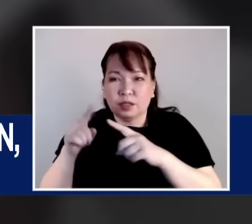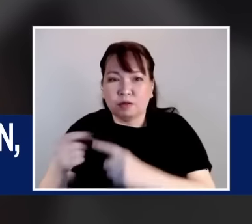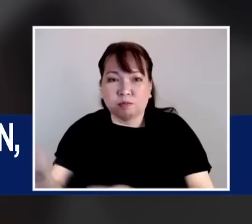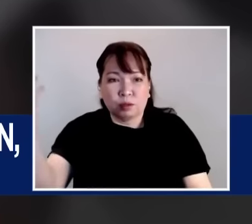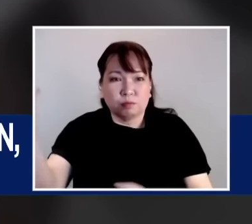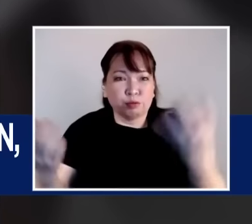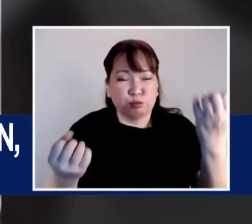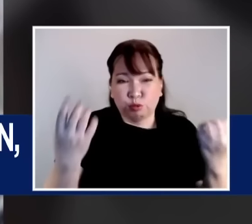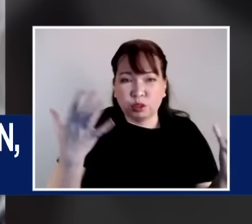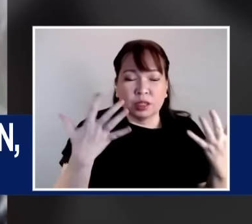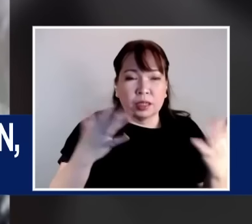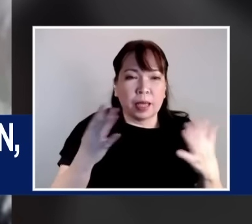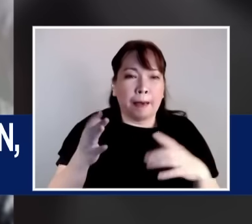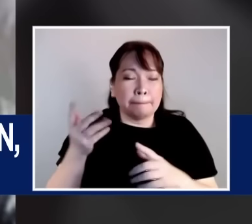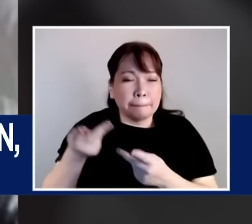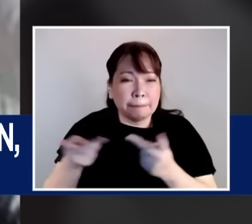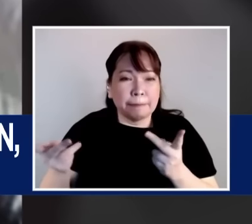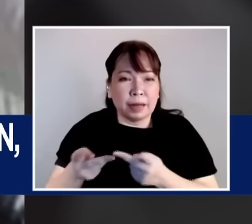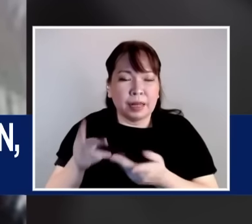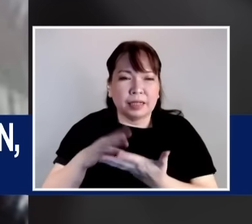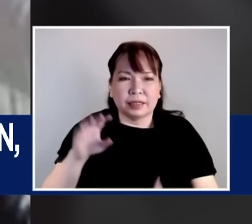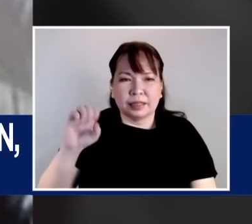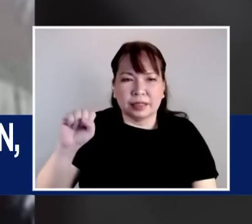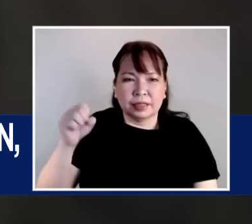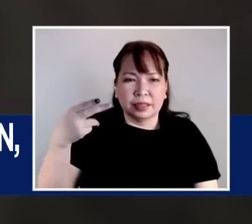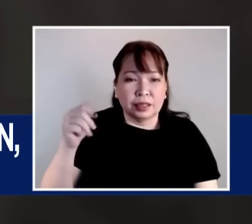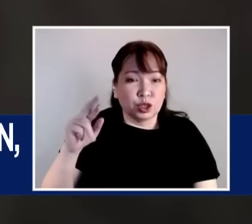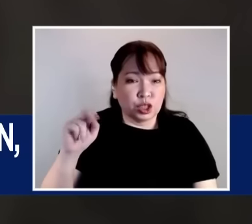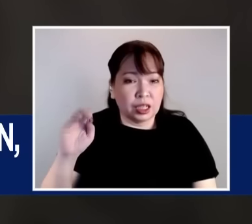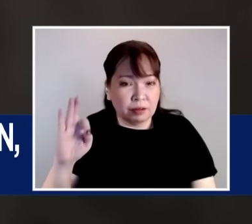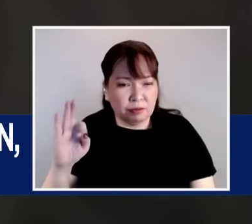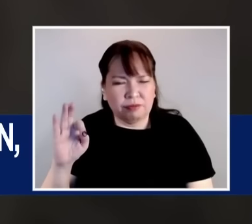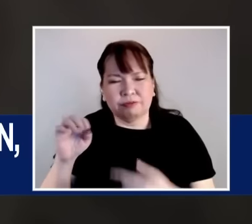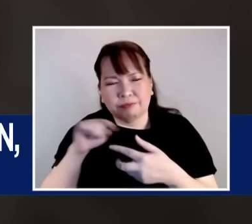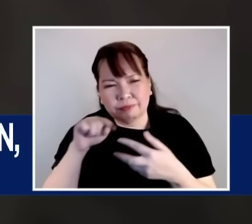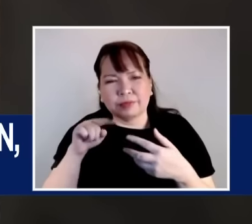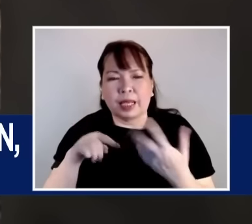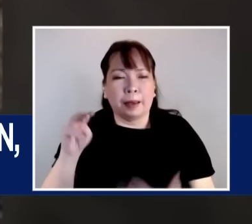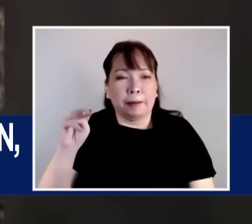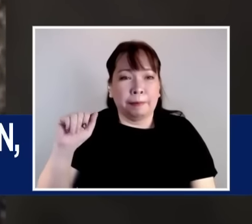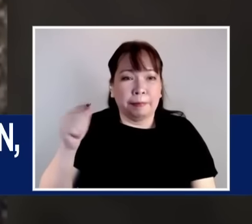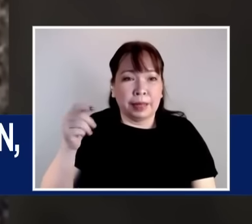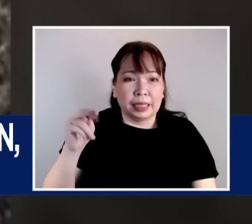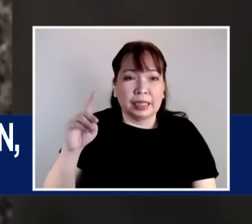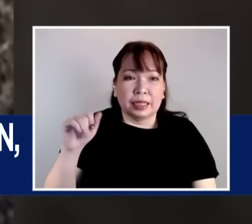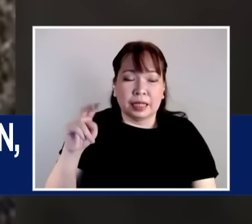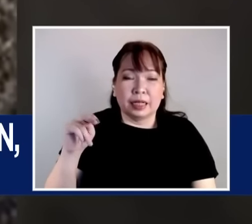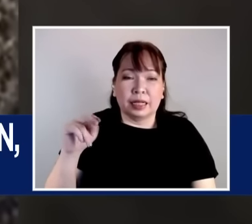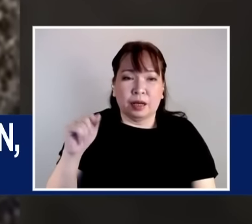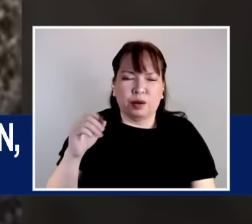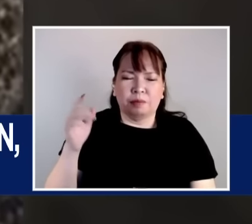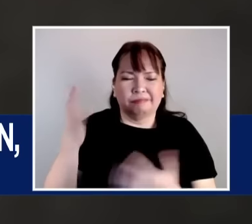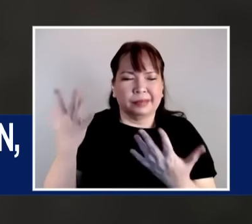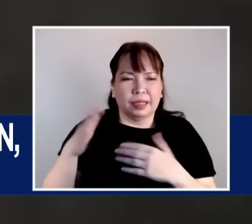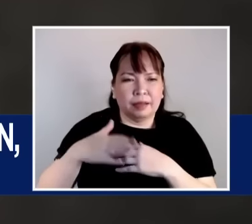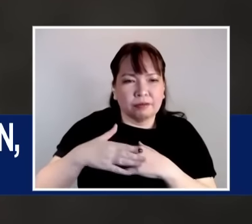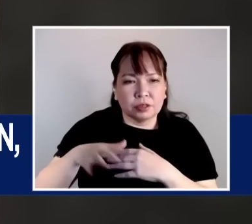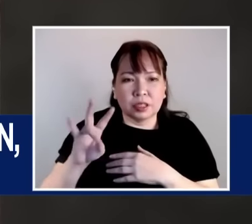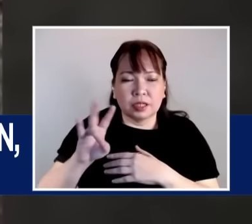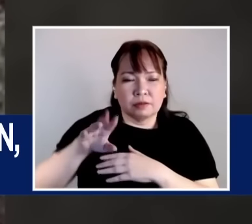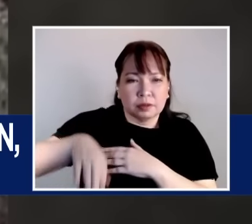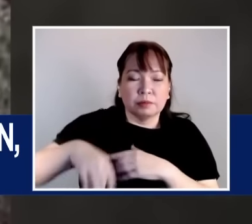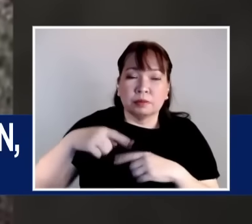bayan naman ng Datu Unsay at Sharif Aguac, Maguindanao, pasado 7:00 kagabi. Ayon kay PNP Provincial Police